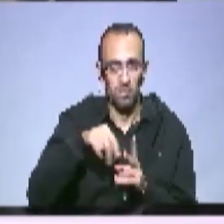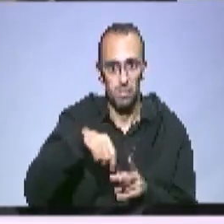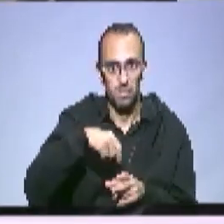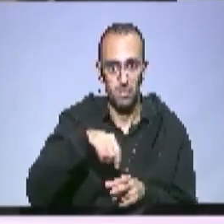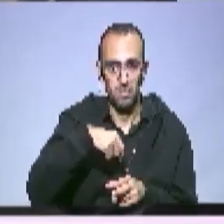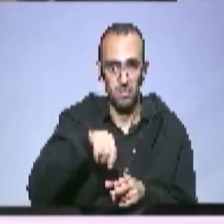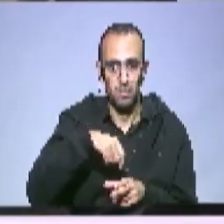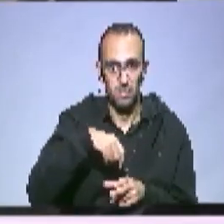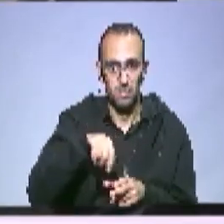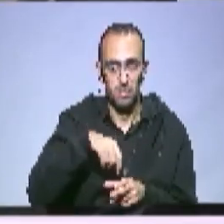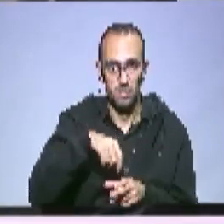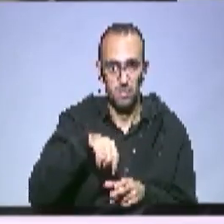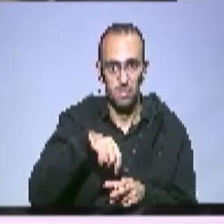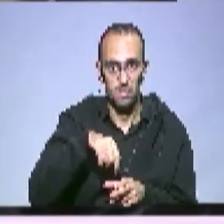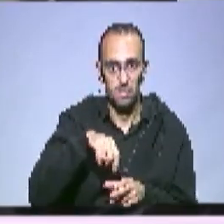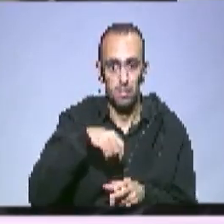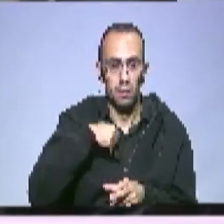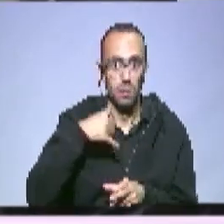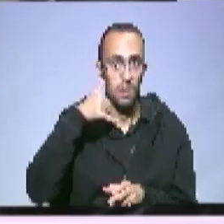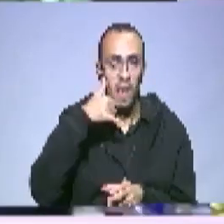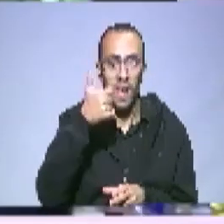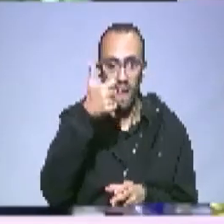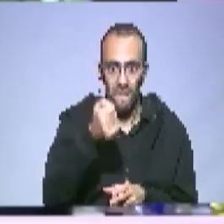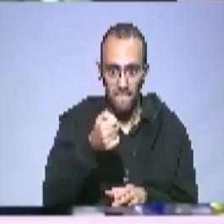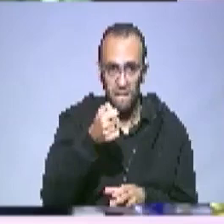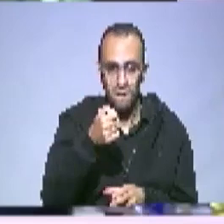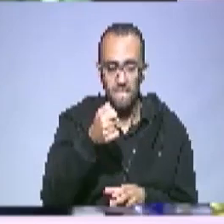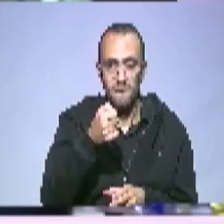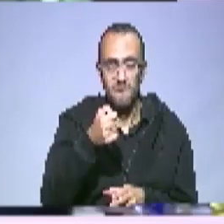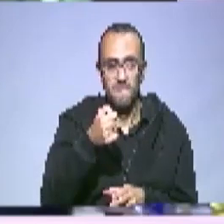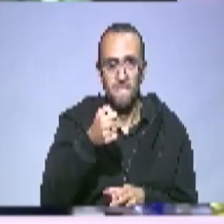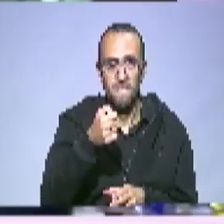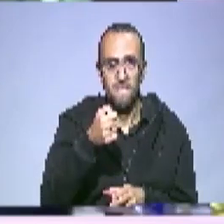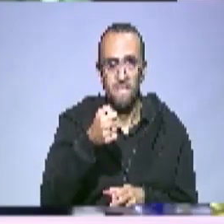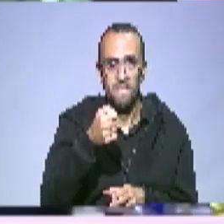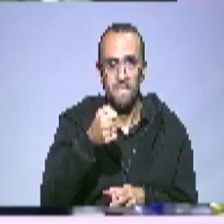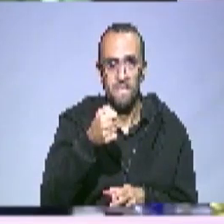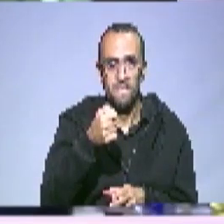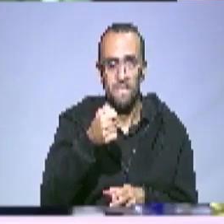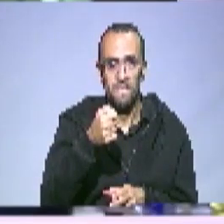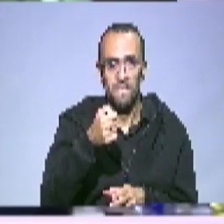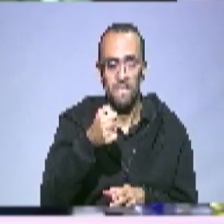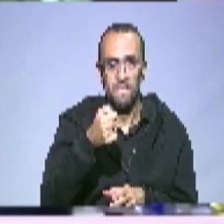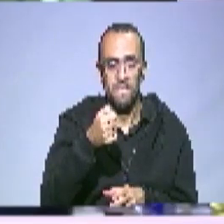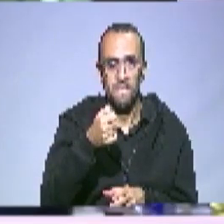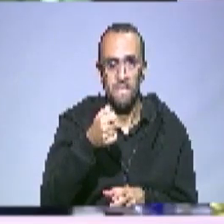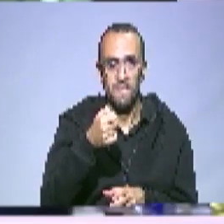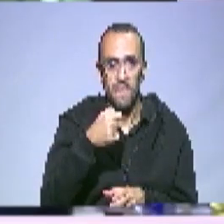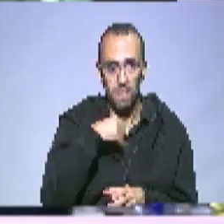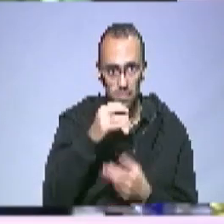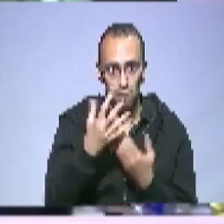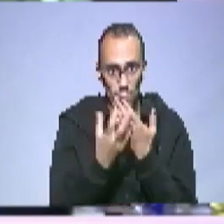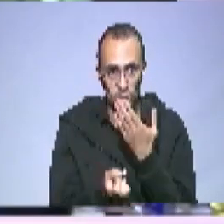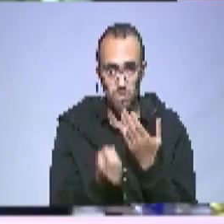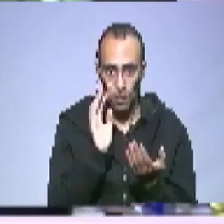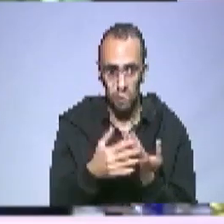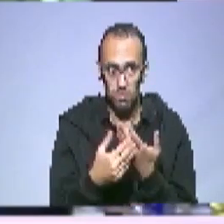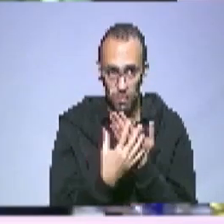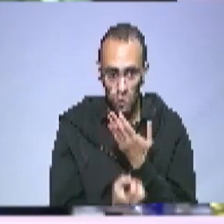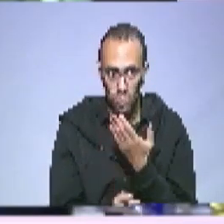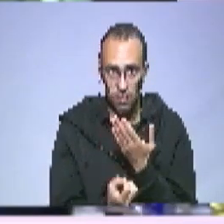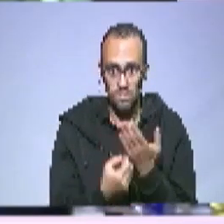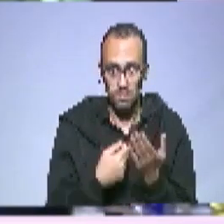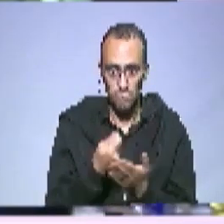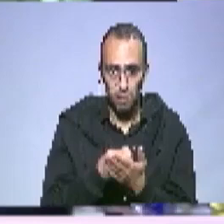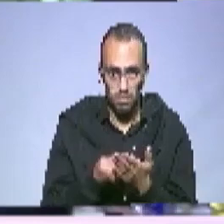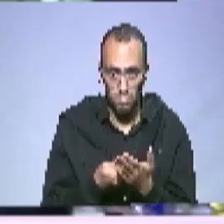ممكن اقفل وحضرتك تقول عشان انا بكلم الموبايل؟ ايه يا فندم؟ ممكن اقفل وحضرتك تقول عشان بكلم. اتفضلي فندم. اتفضلي اتفضلي يا فندم،